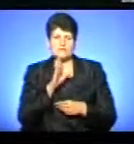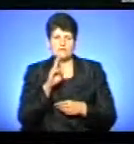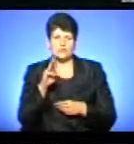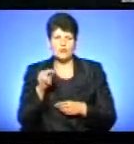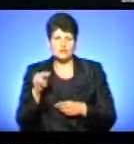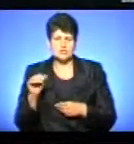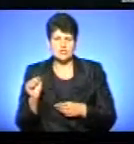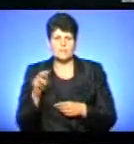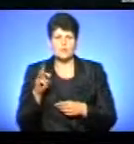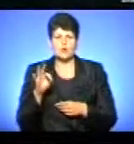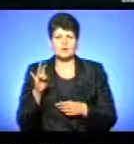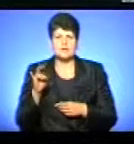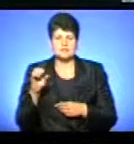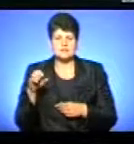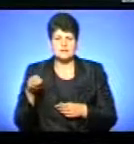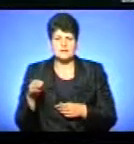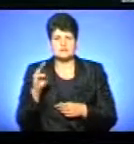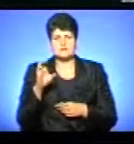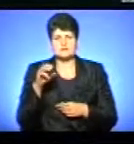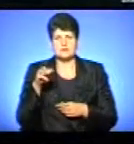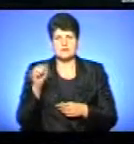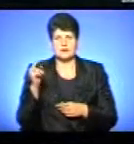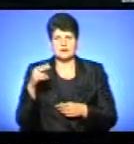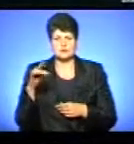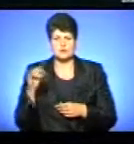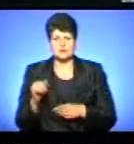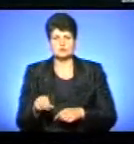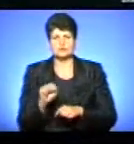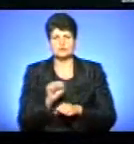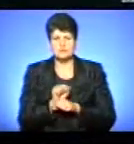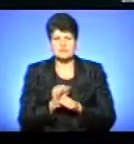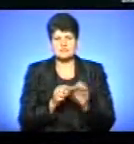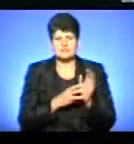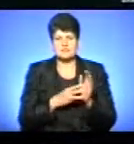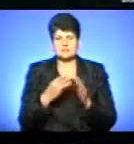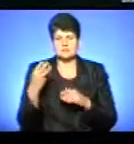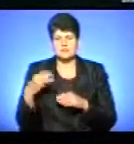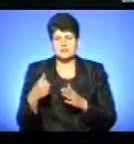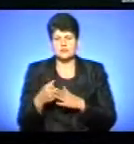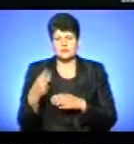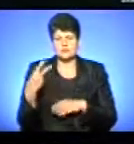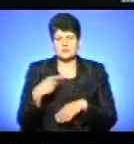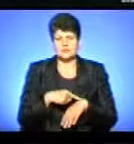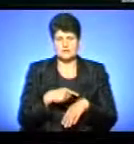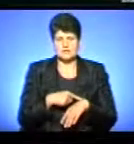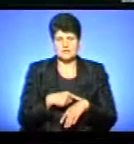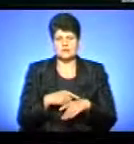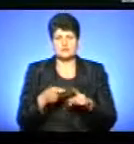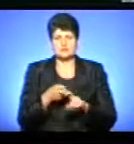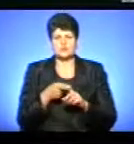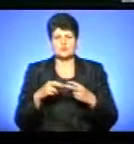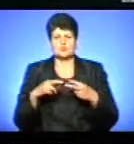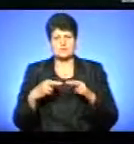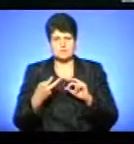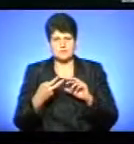Живова, Монастириської, Стадникової, Малишка, Глибокої припинять із 8:30 до 20:00 через заміну аварійної ділянки водопроводу